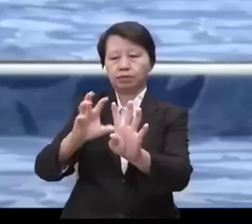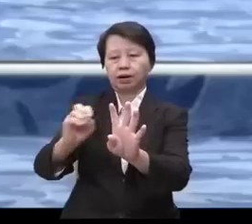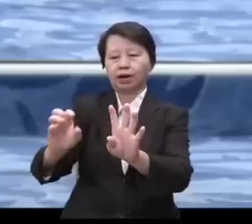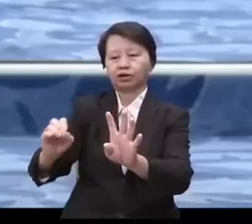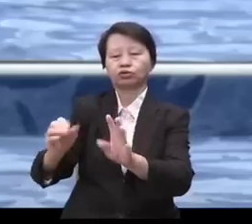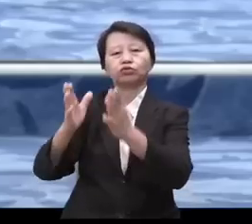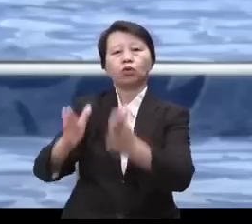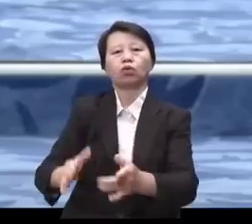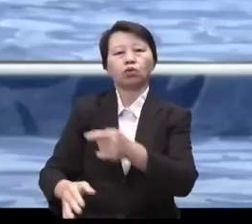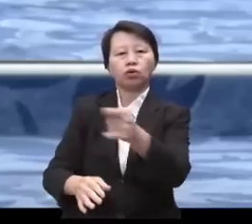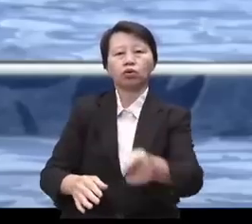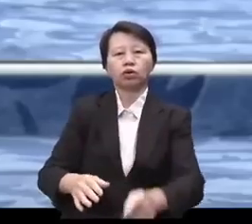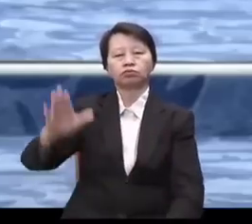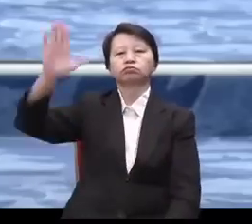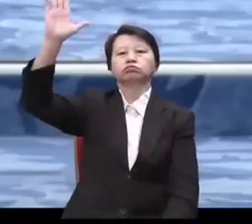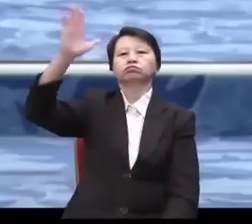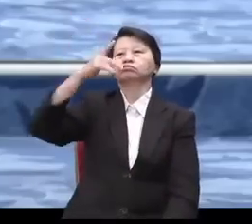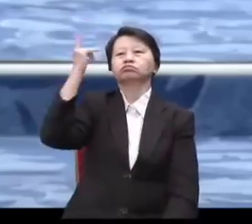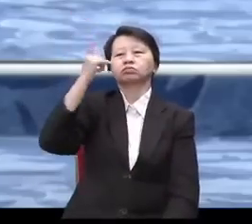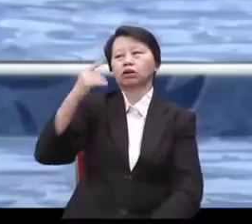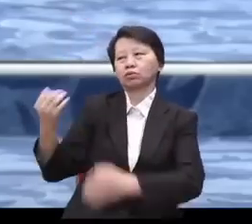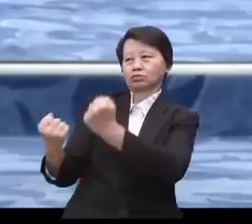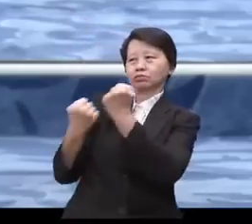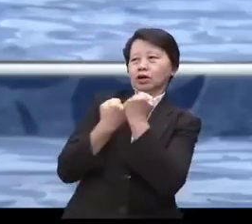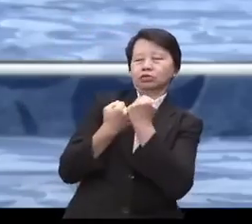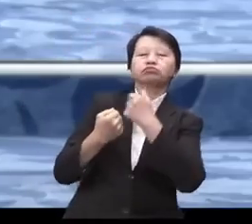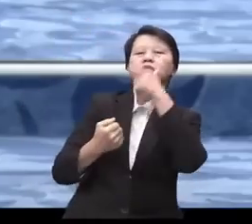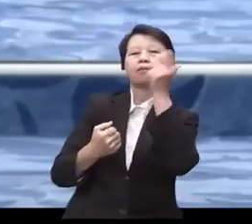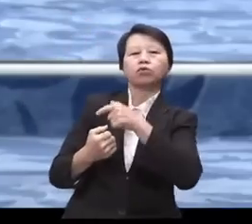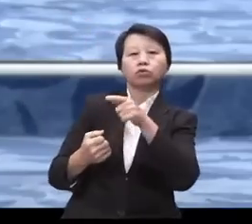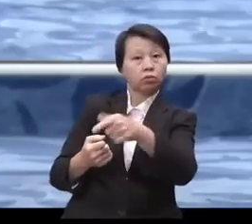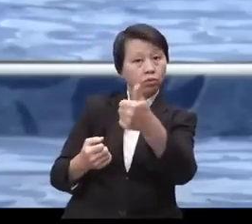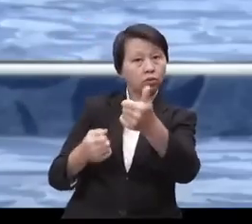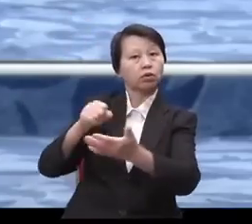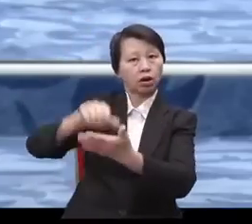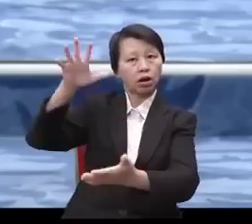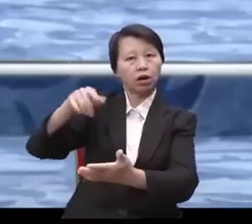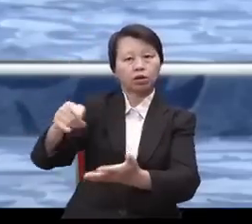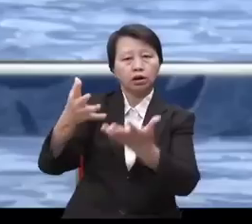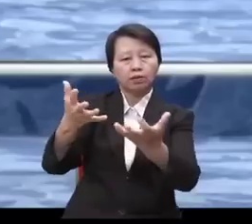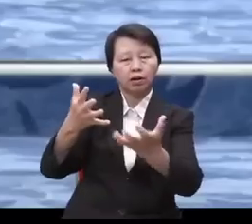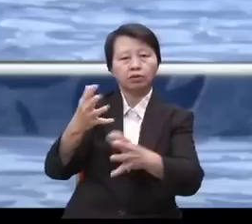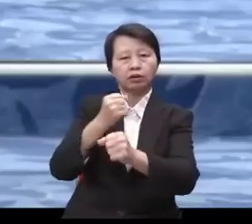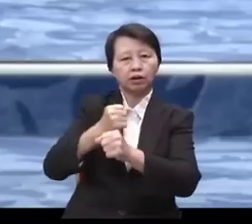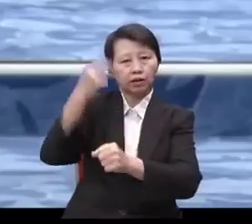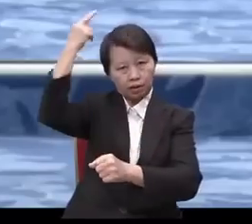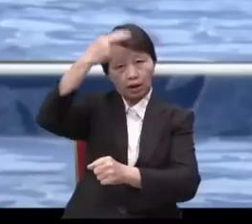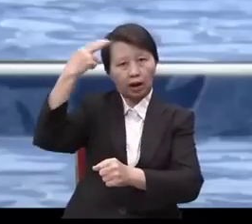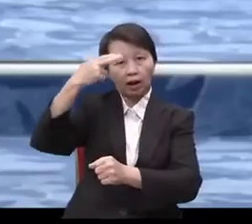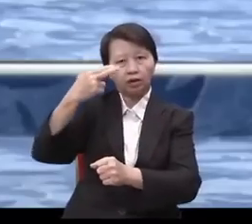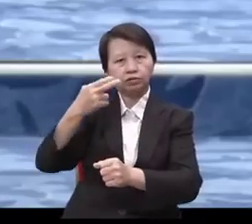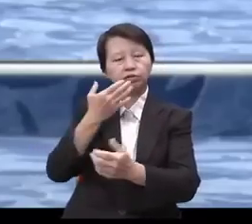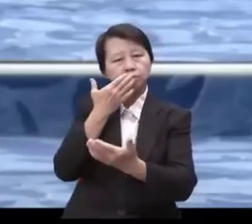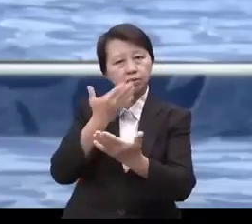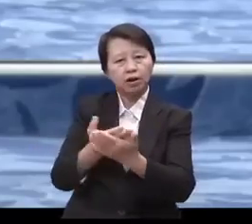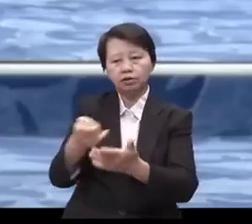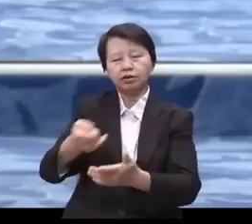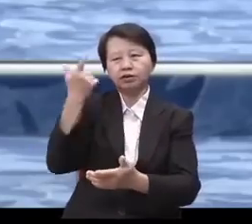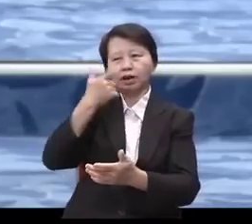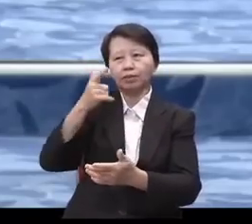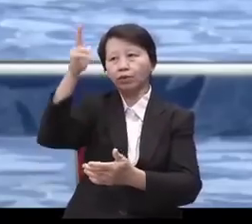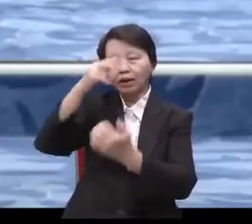sukarela, walaupun tidak termasuk kategori ini, merasakan untuk mendapat haji mabrur, mereka tidak mahu subsidi